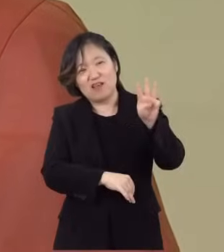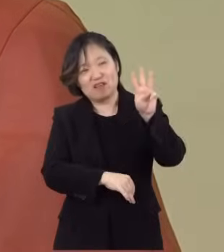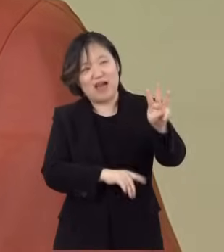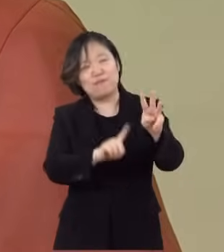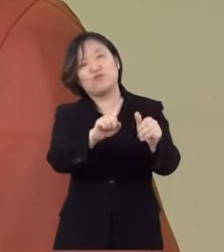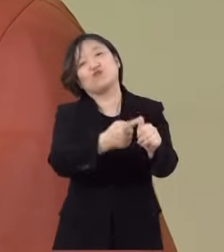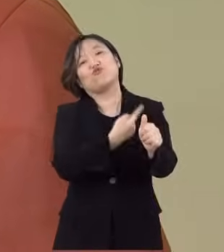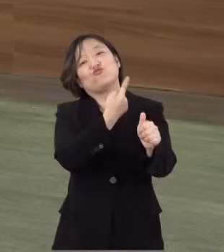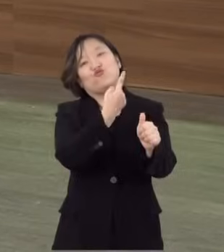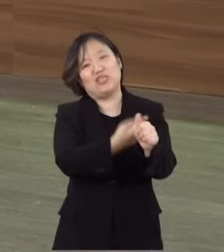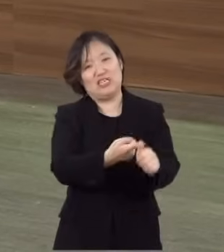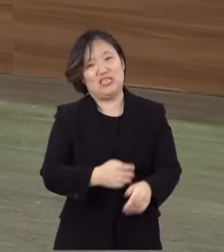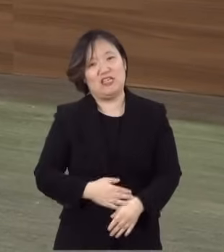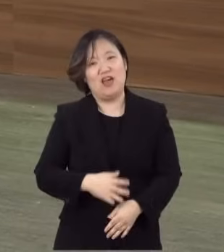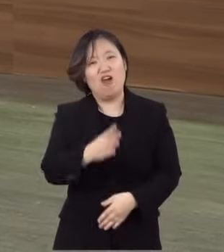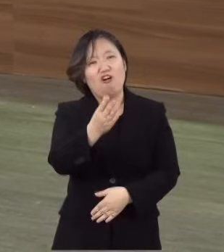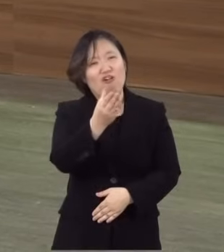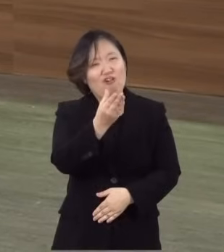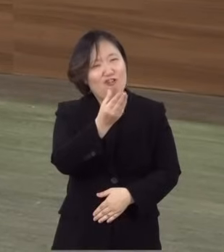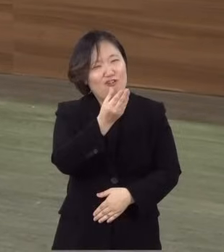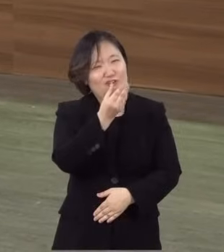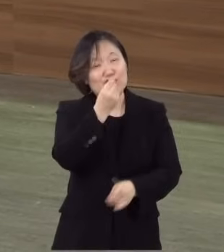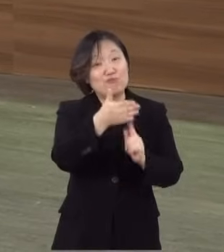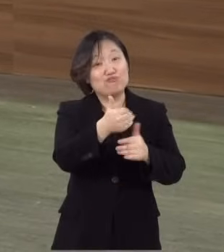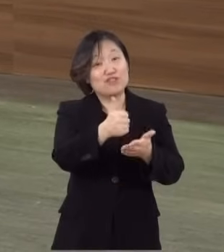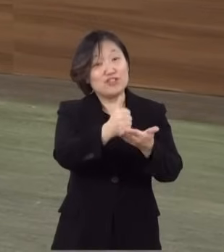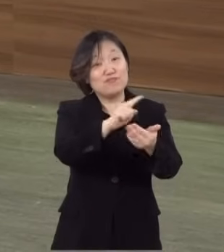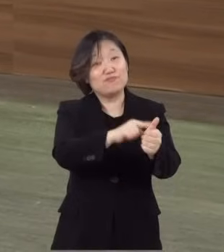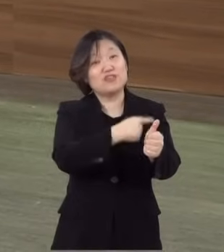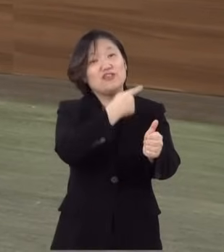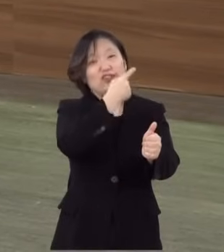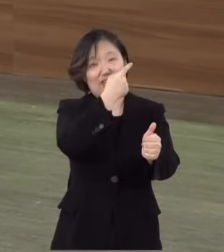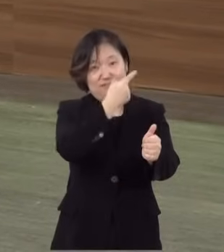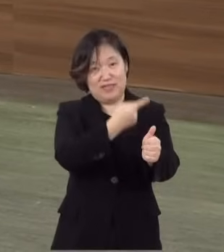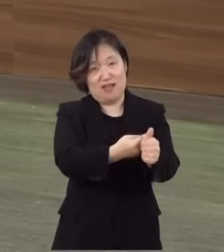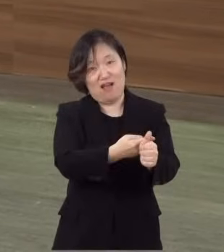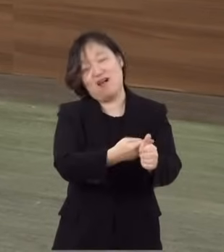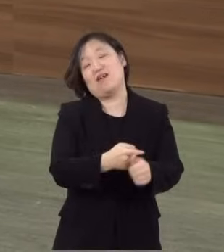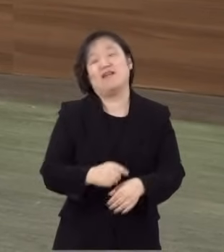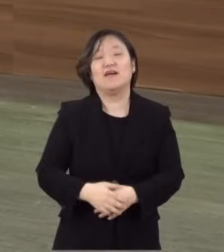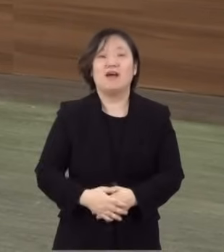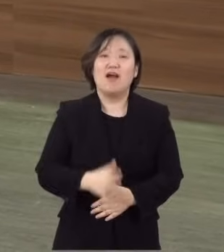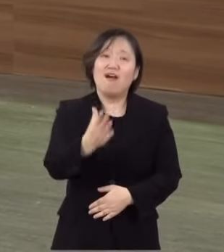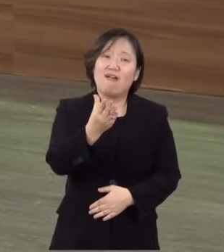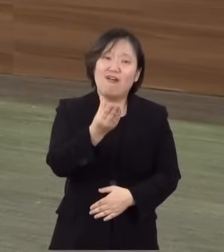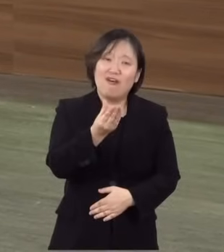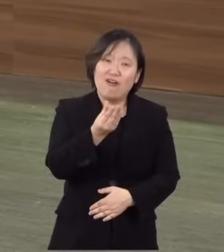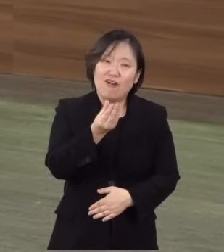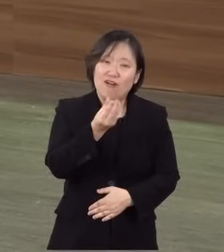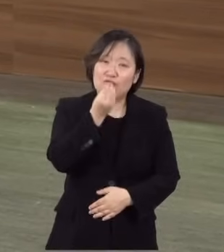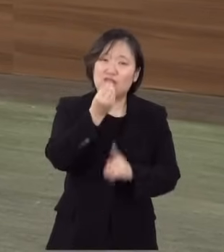있니다 삼귀 거룩한 부처님께 귀의합니다